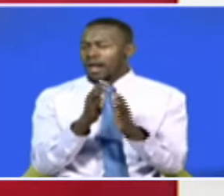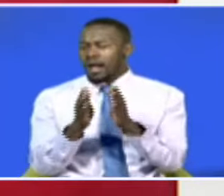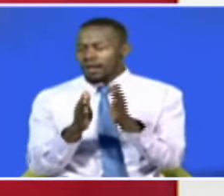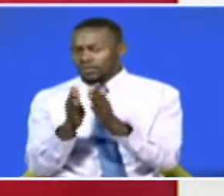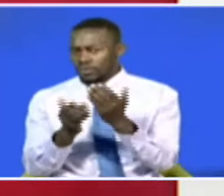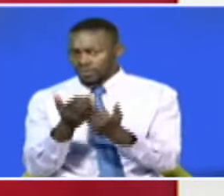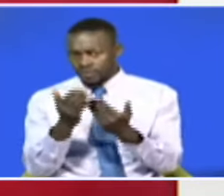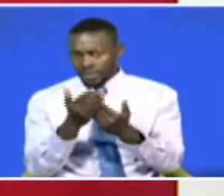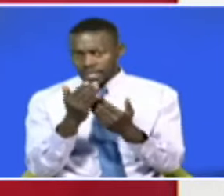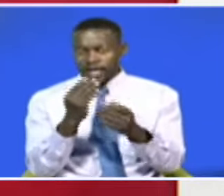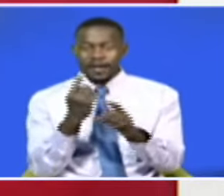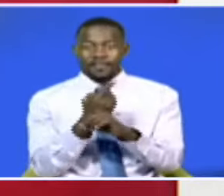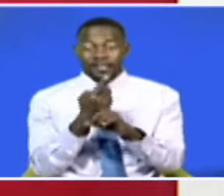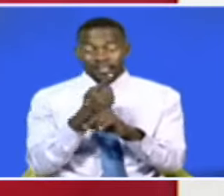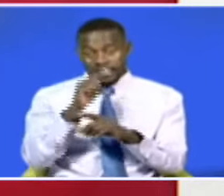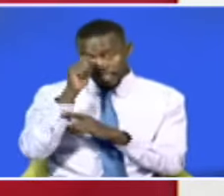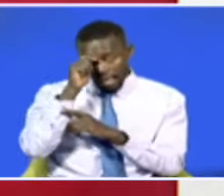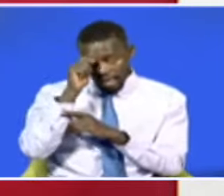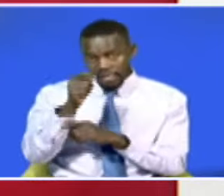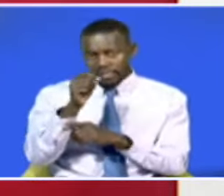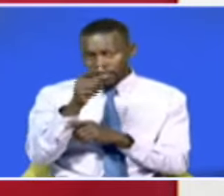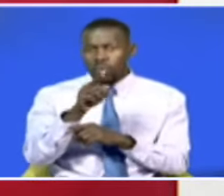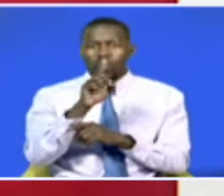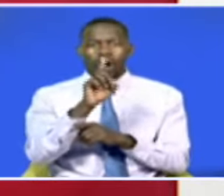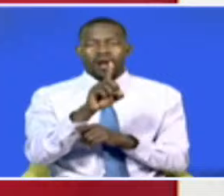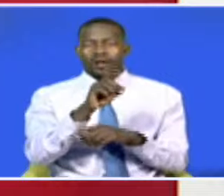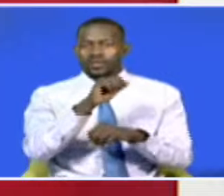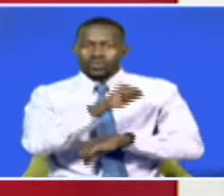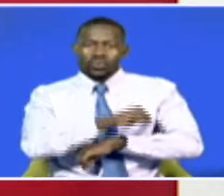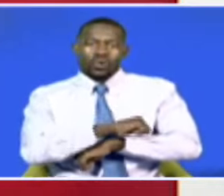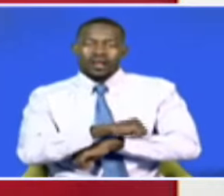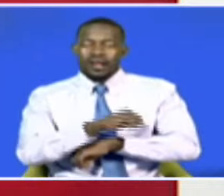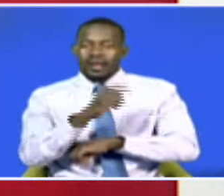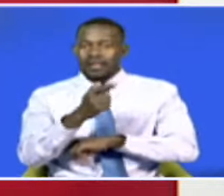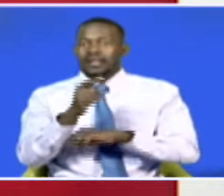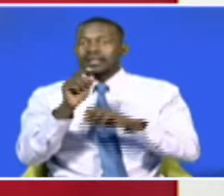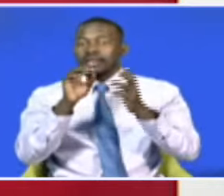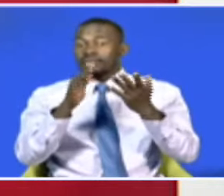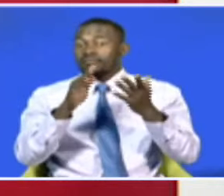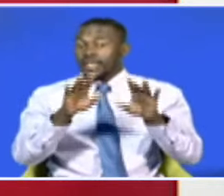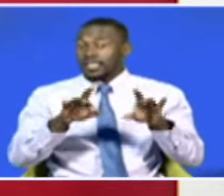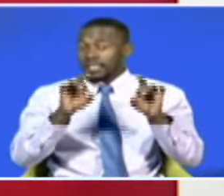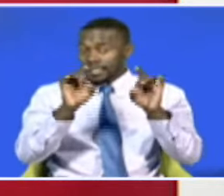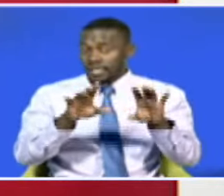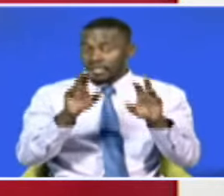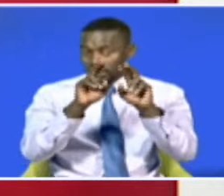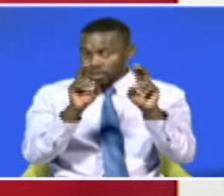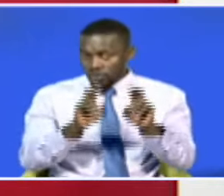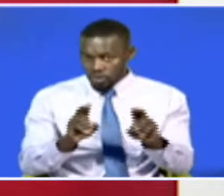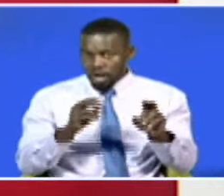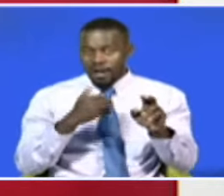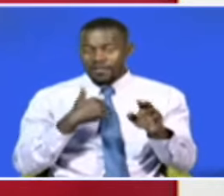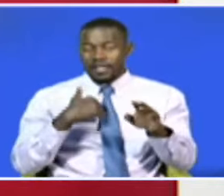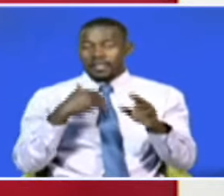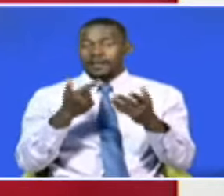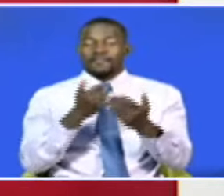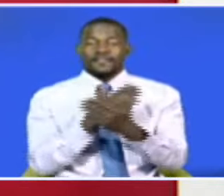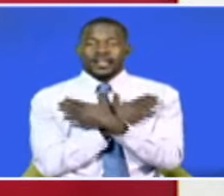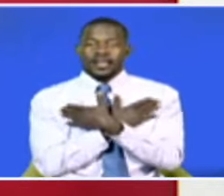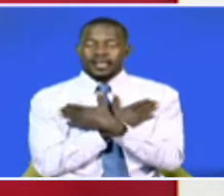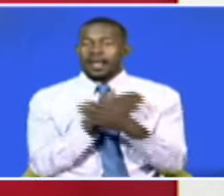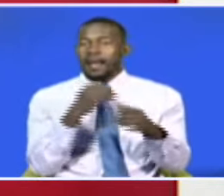soka ya shule kule Kitengela International ilingoa nanga hii leo huku mechi za kirafiki zikishirikisha shule